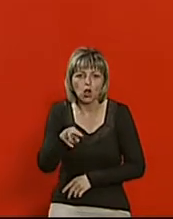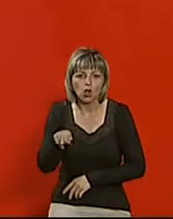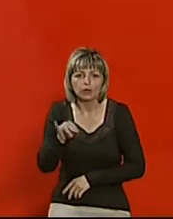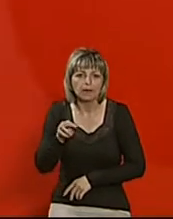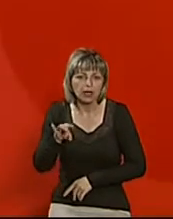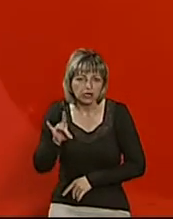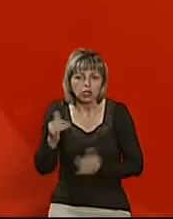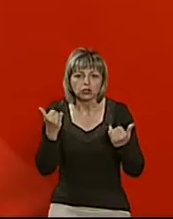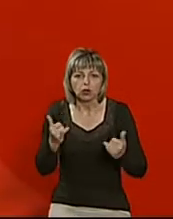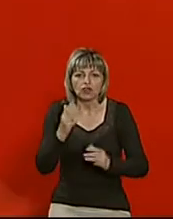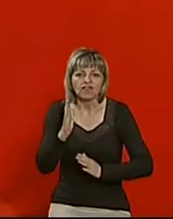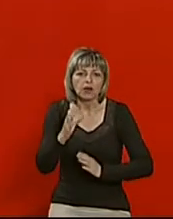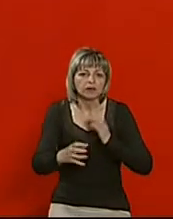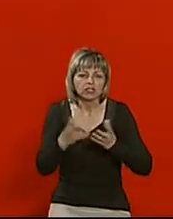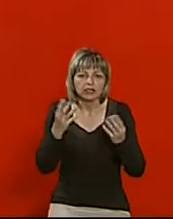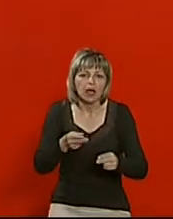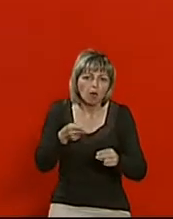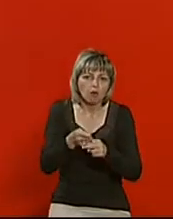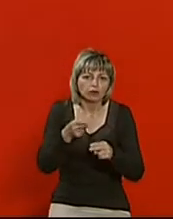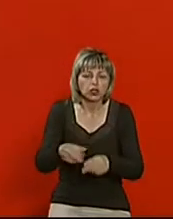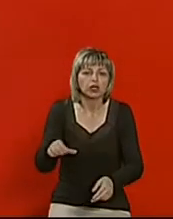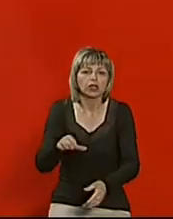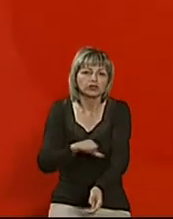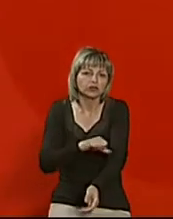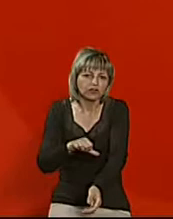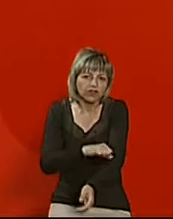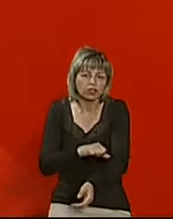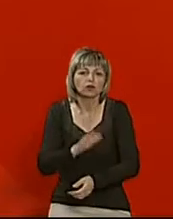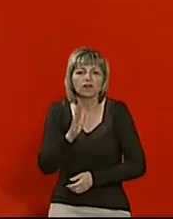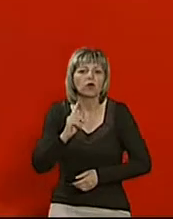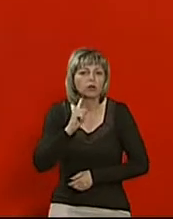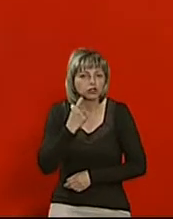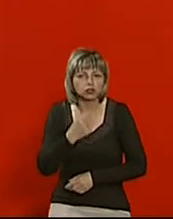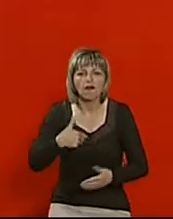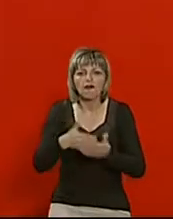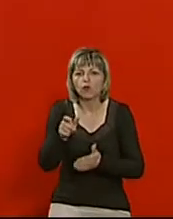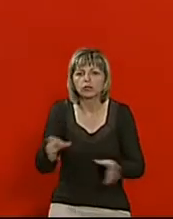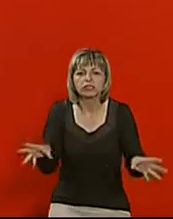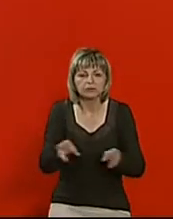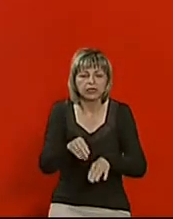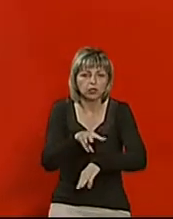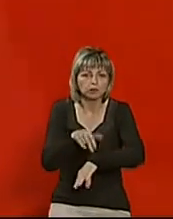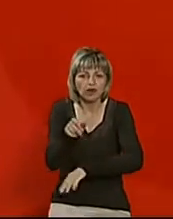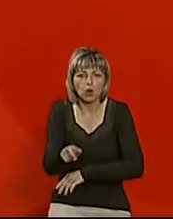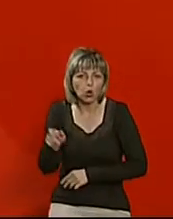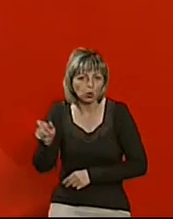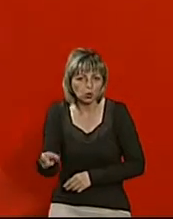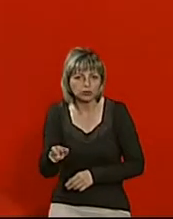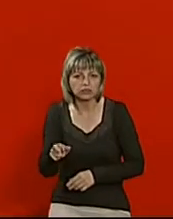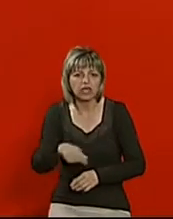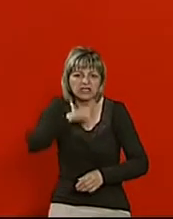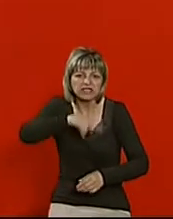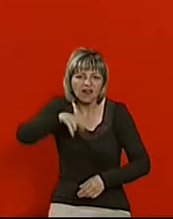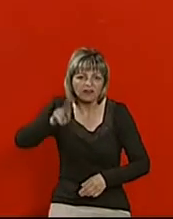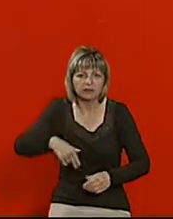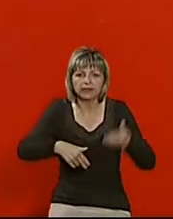Костанюк. Сьогодні у міжнародний день боротьби зі зловживанням наркотиками. В обласному центрі волонтери спільно із правоохоронцями зафарбовували